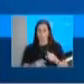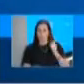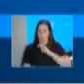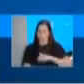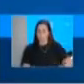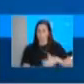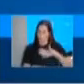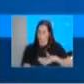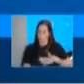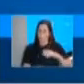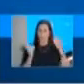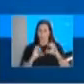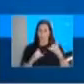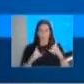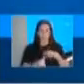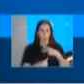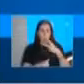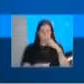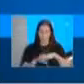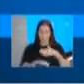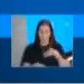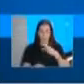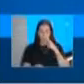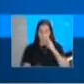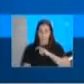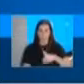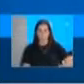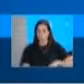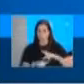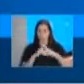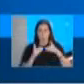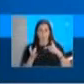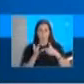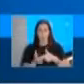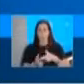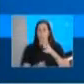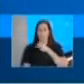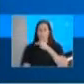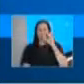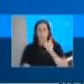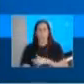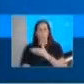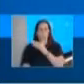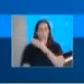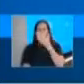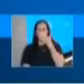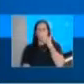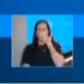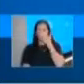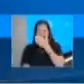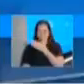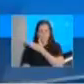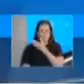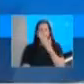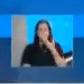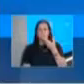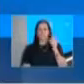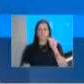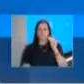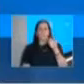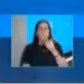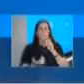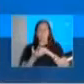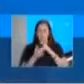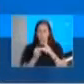ראש עיר מכוון לזה, משקיע. היום אני רואה מתפקידי, אני רואה רשויות אחרות, אם זה במצפה רמון, מזכרת בתיה, אלפי